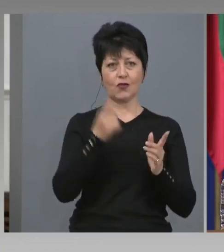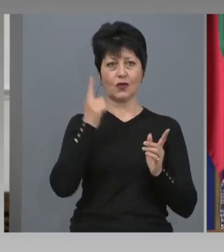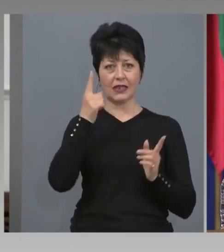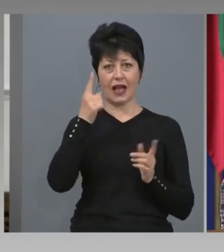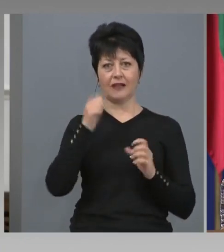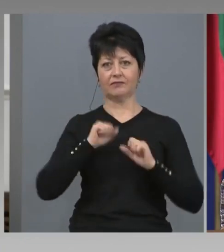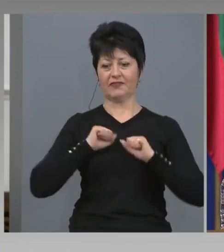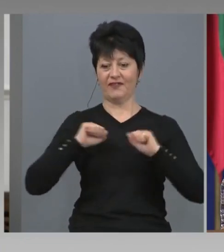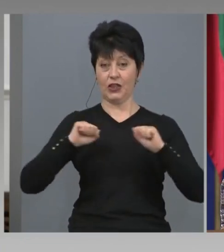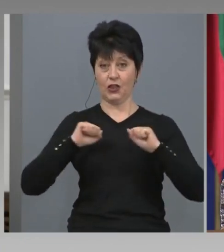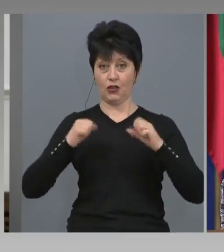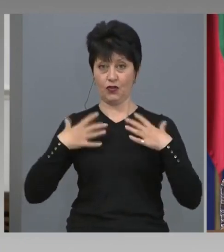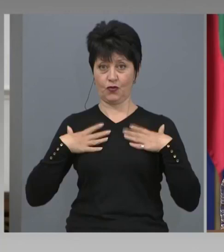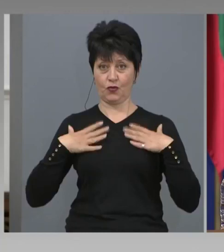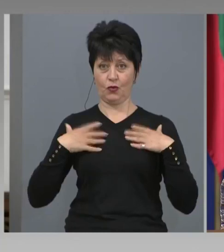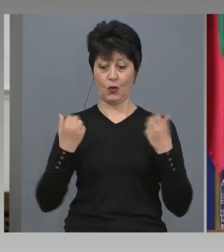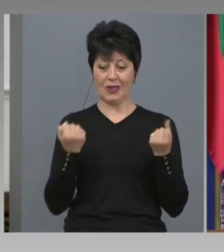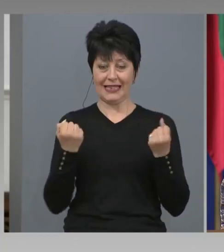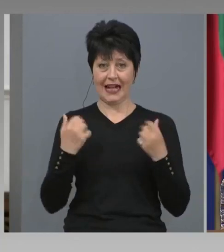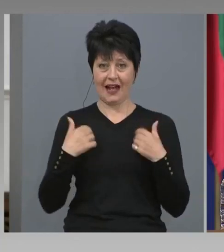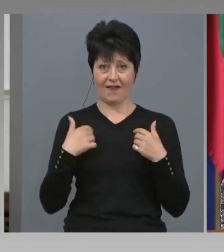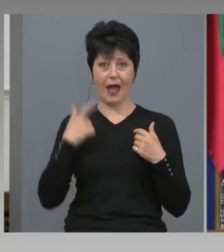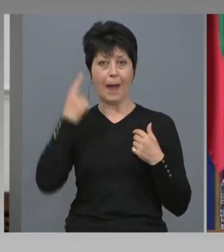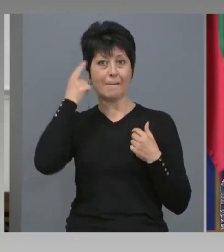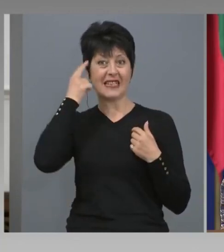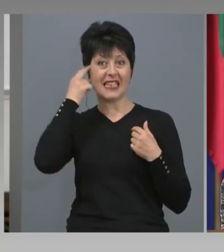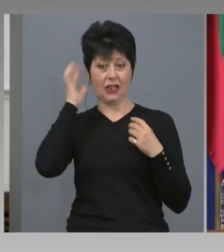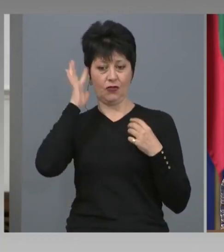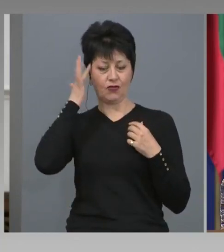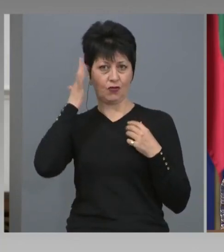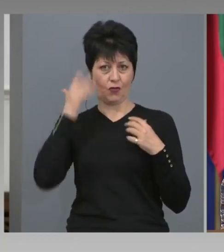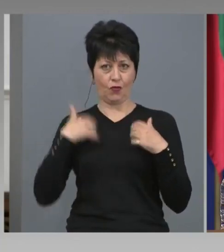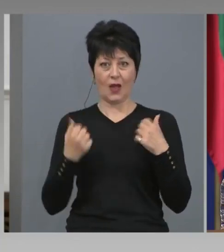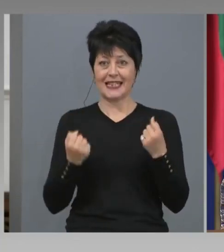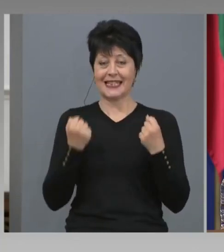До една. Колко инструктори имаме? 1000?